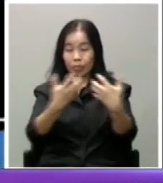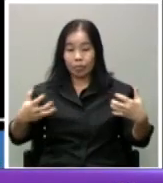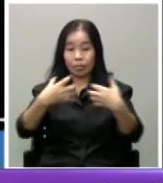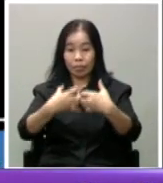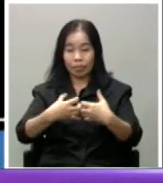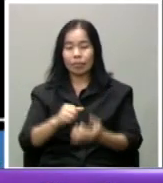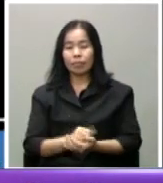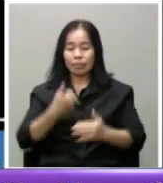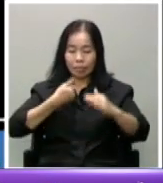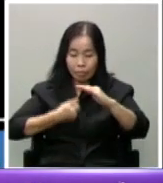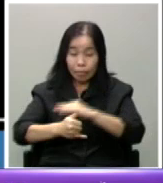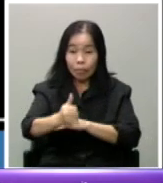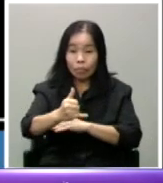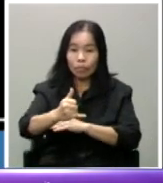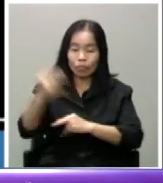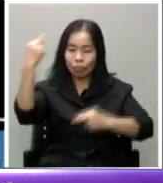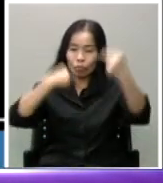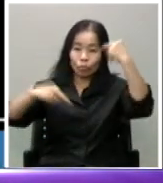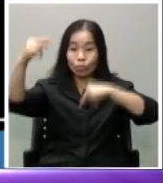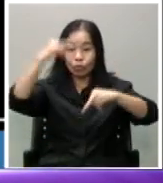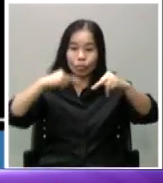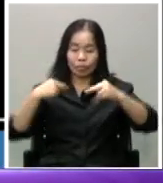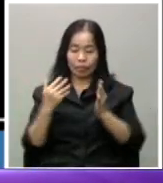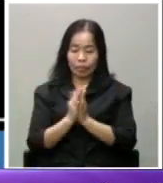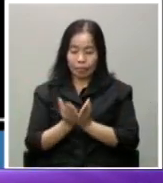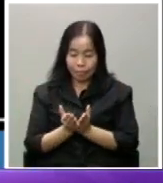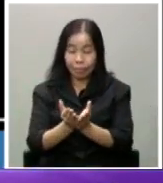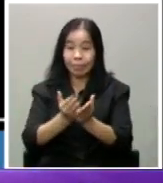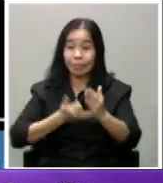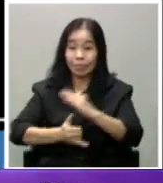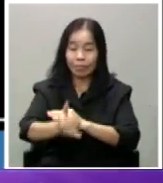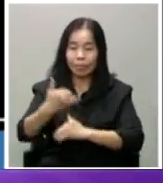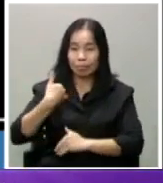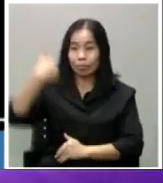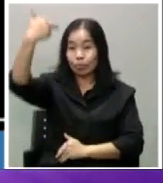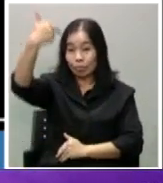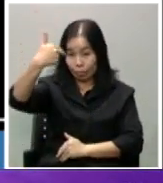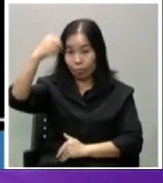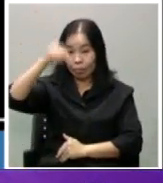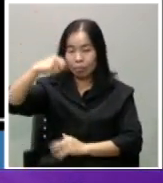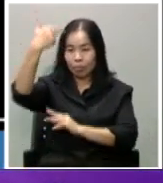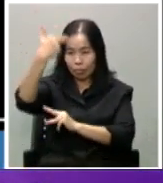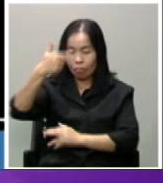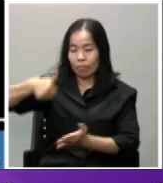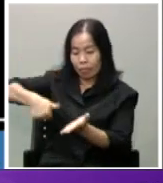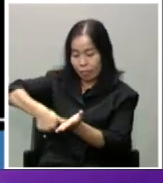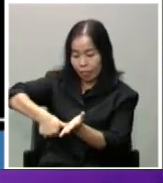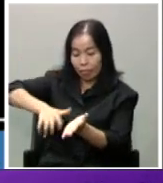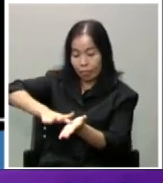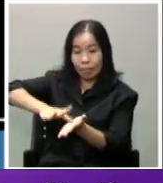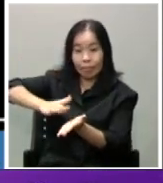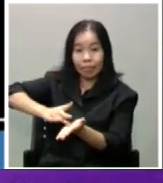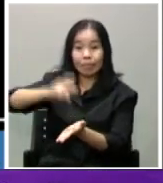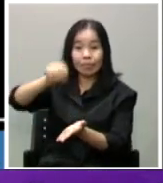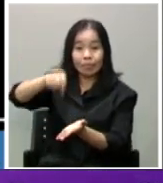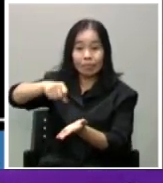เดี๋ยวนี้ครับมันจะมีเครื่องถ่ายแบบทีวีแล้วก็มีกล้องแล้วก็มีที่สแกนนิ้วแต่ปรากฏว่